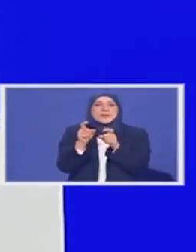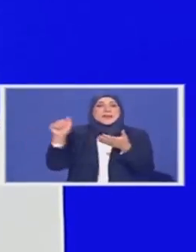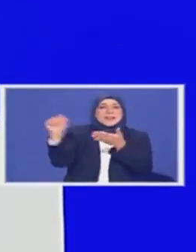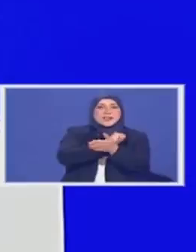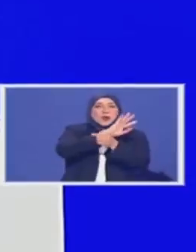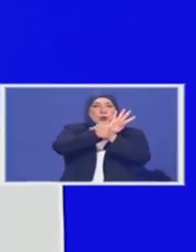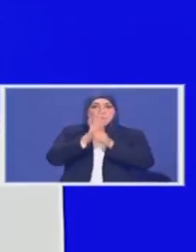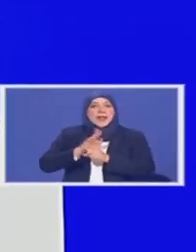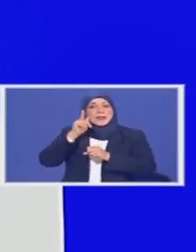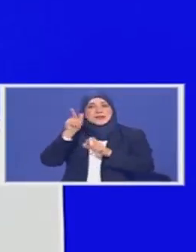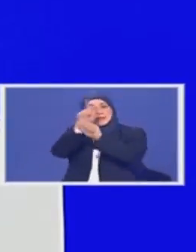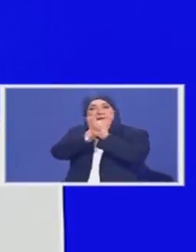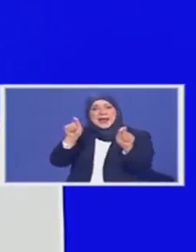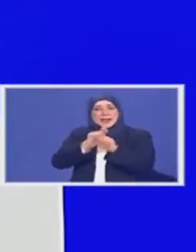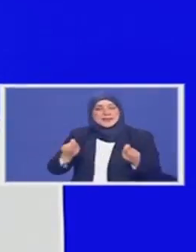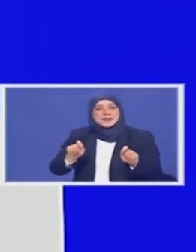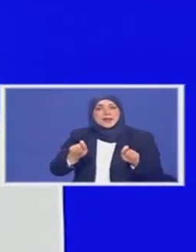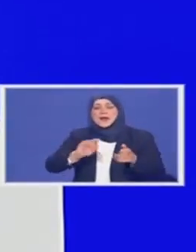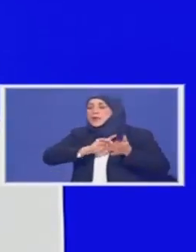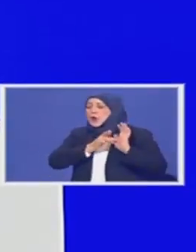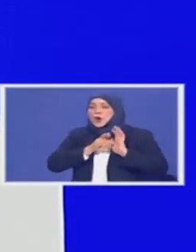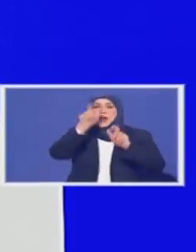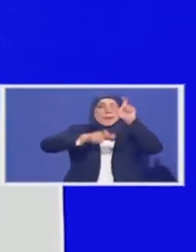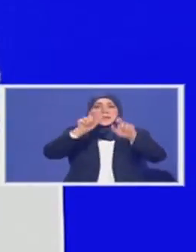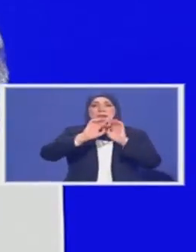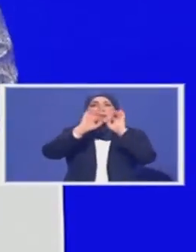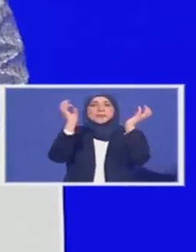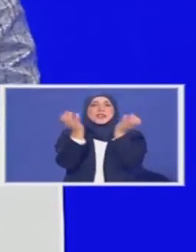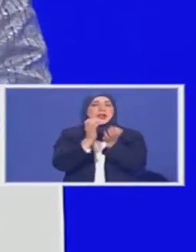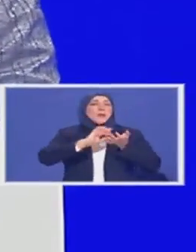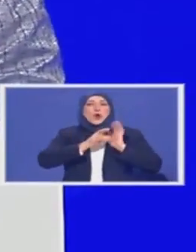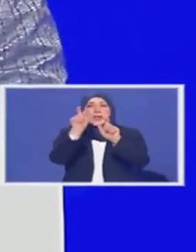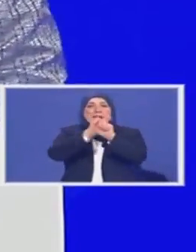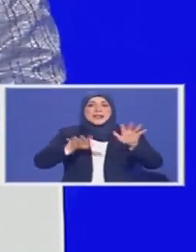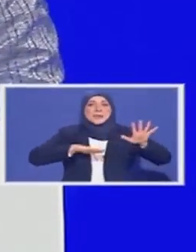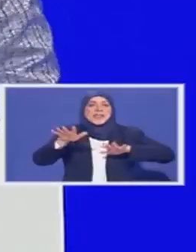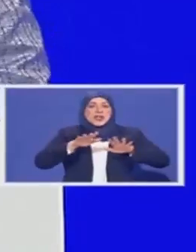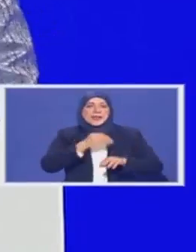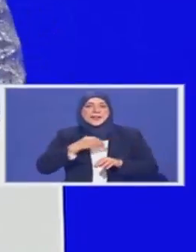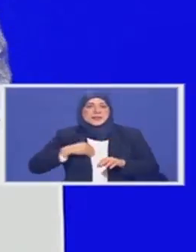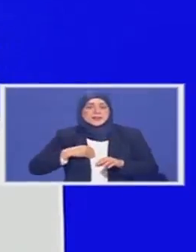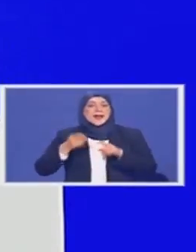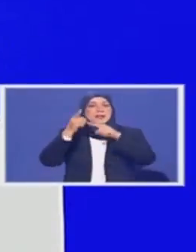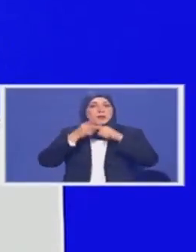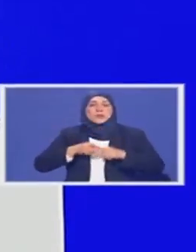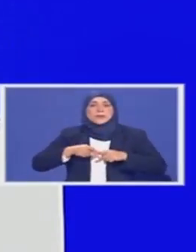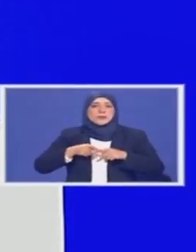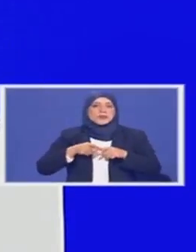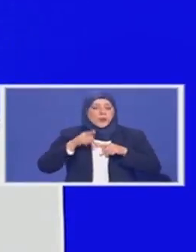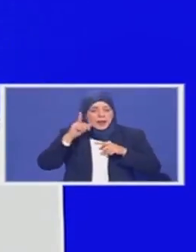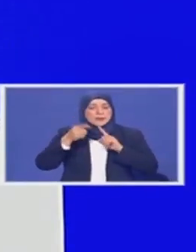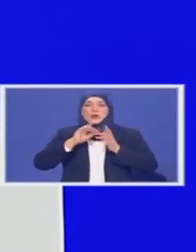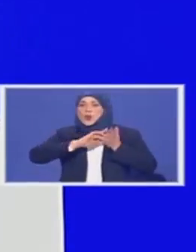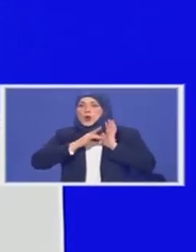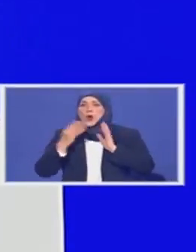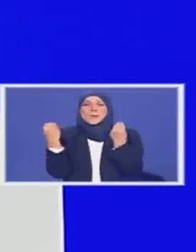رهينة احترامنا ككل كمواطنين كمؤسسات كعائلات كأسر وتضحيات ومواصلة التضحيات.